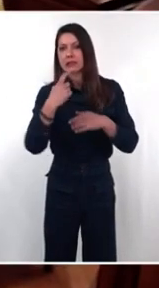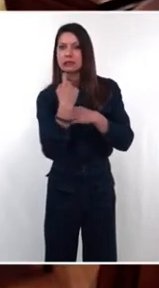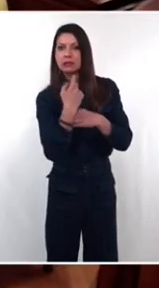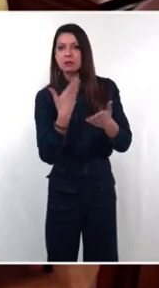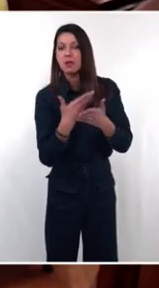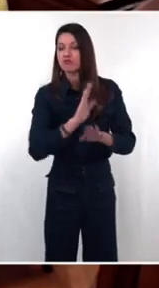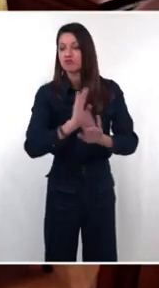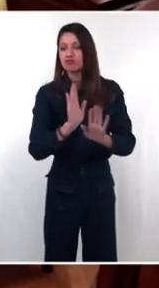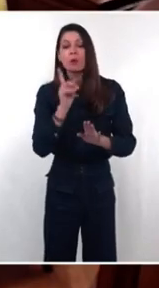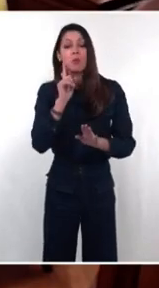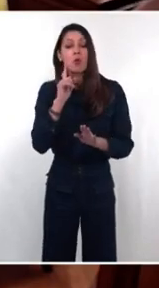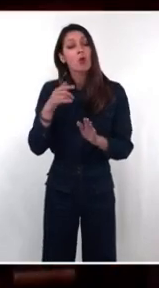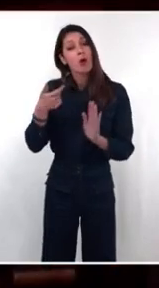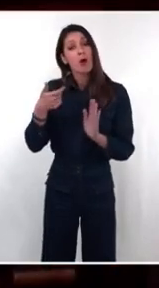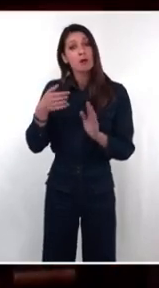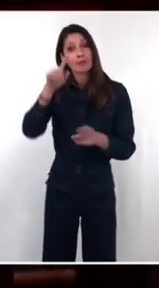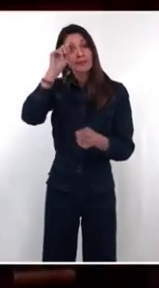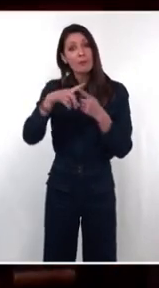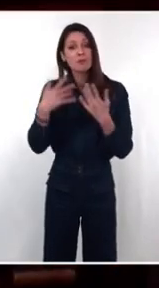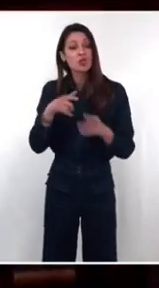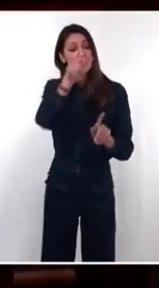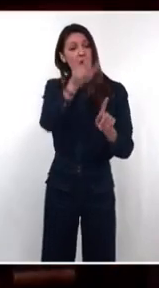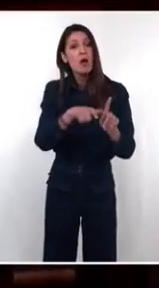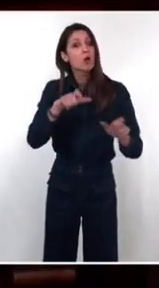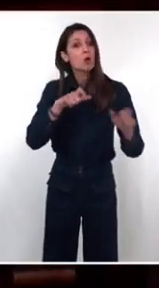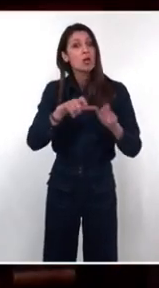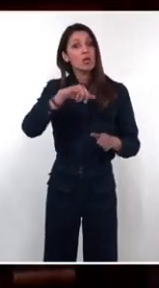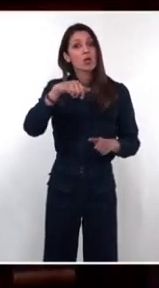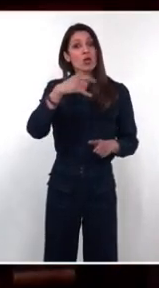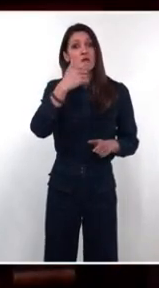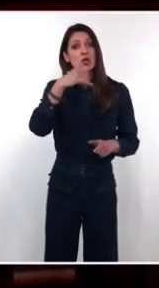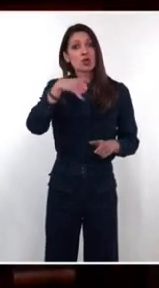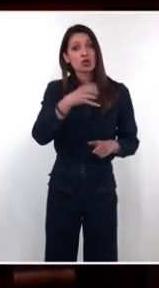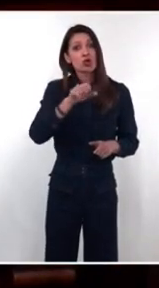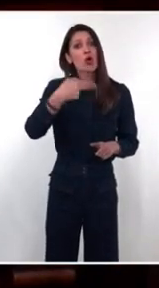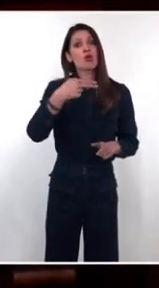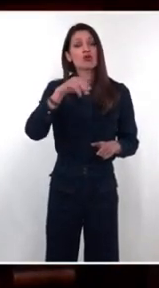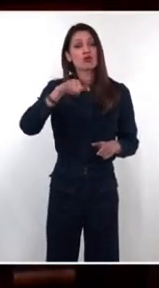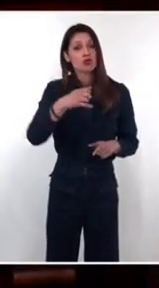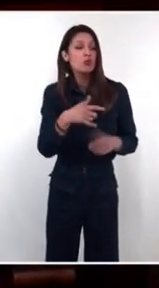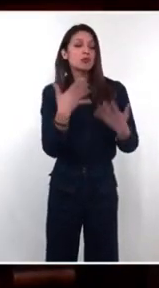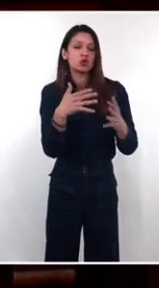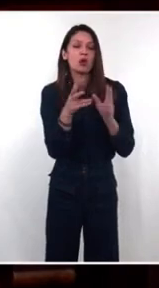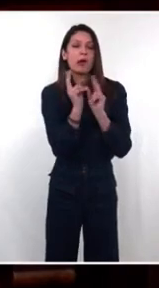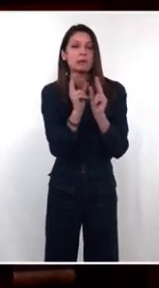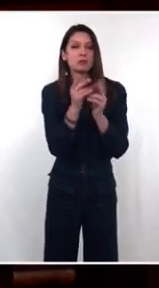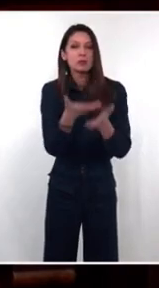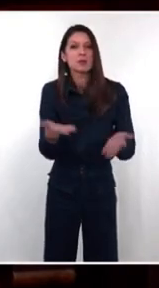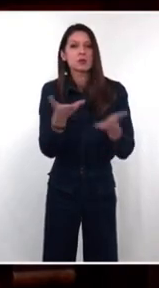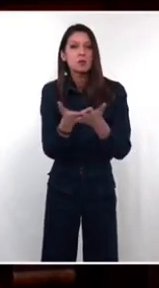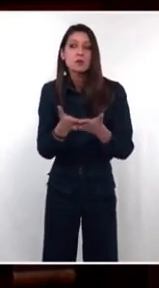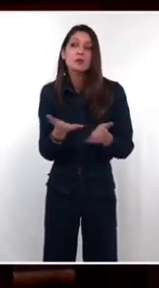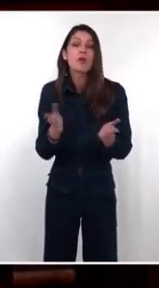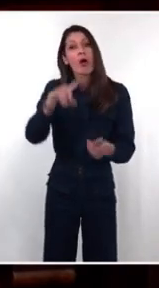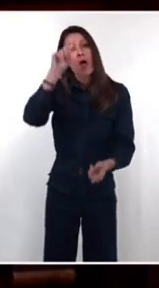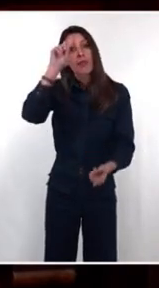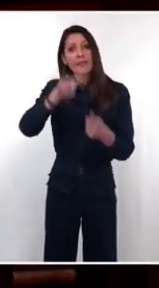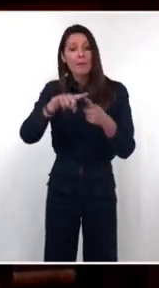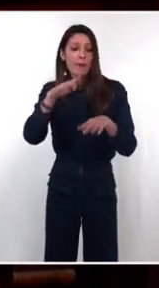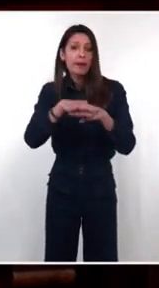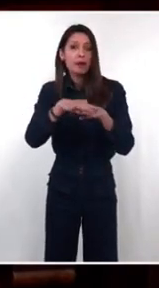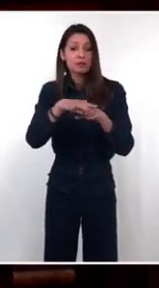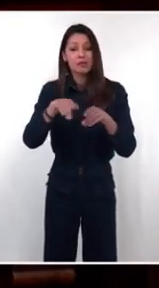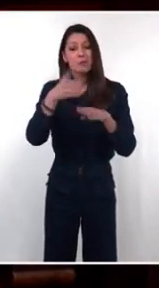évoqué par notre collègue Jean-Jean, notamment sur le quartier de Codéran. Vous me voyez venir, je sais que vous avez envie de balayer ça d'un revers de main,